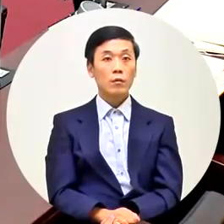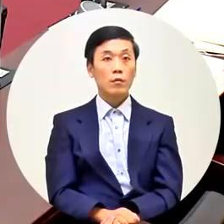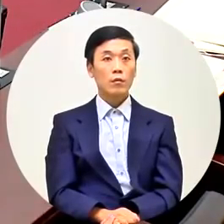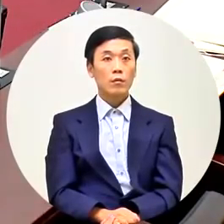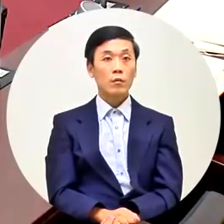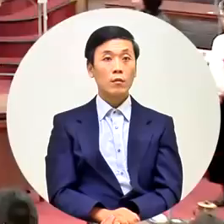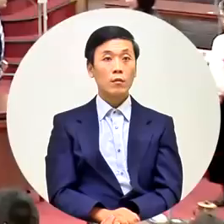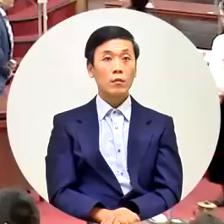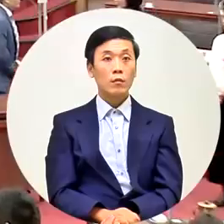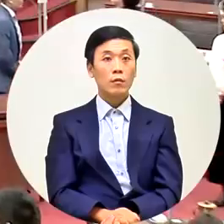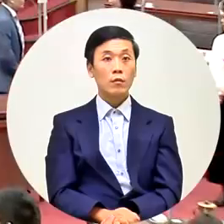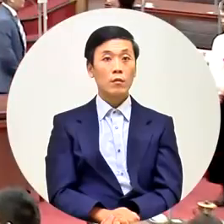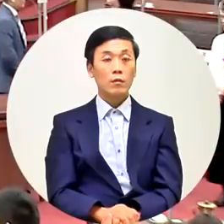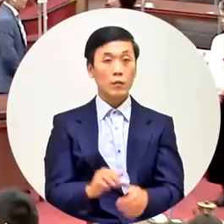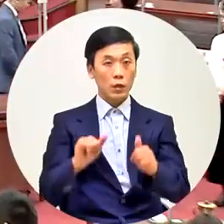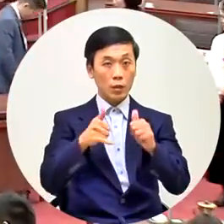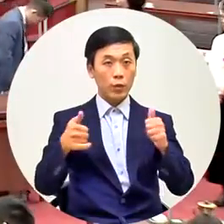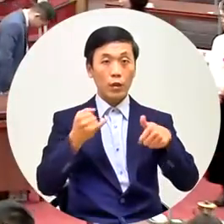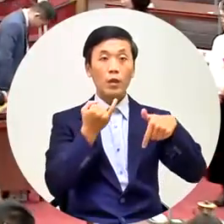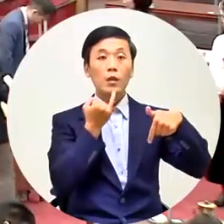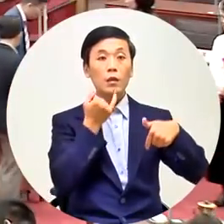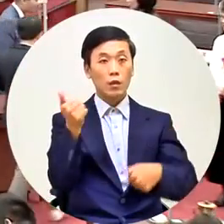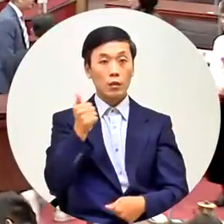请何全峰议员领取选票。